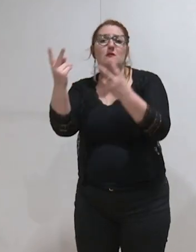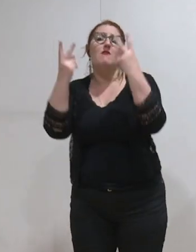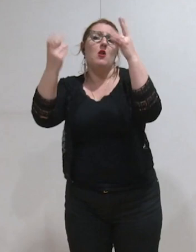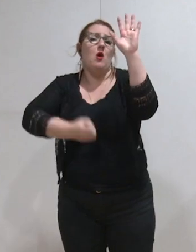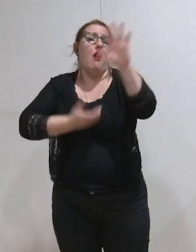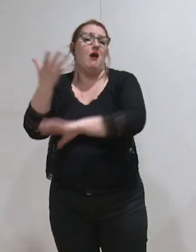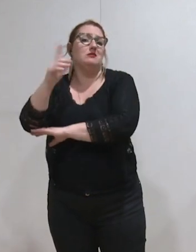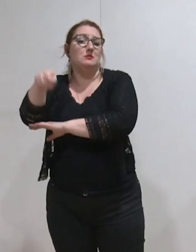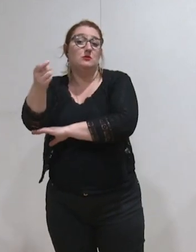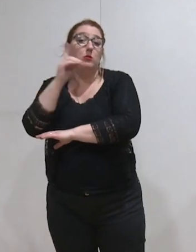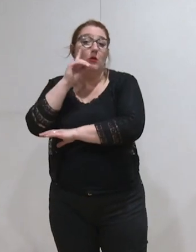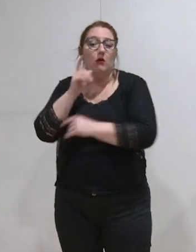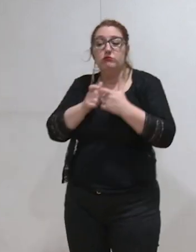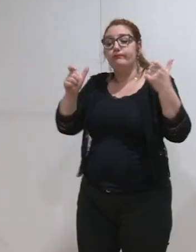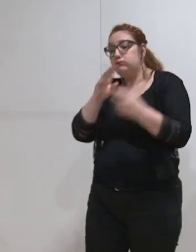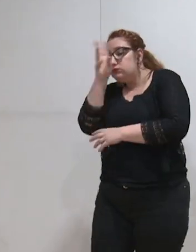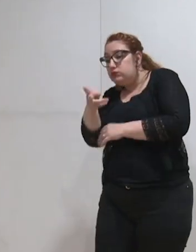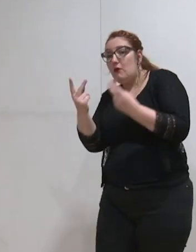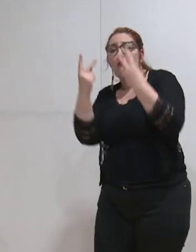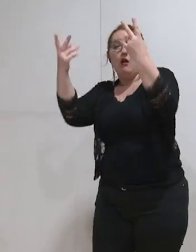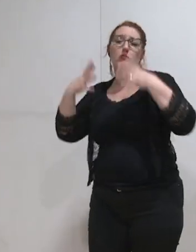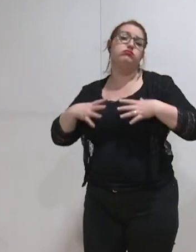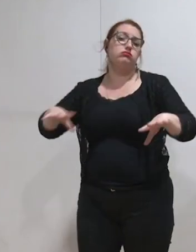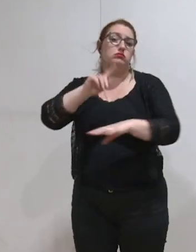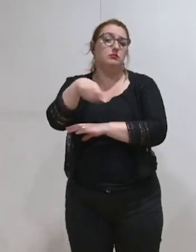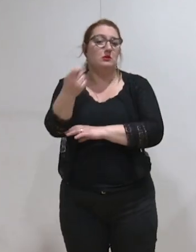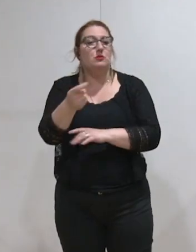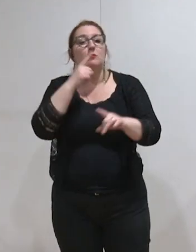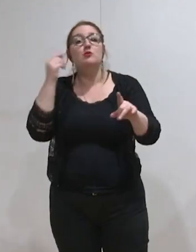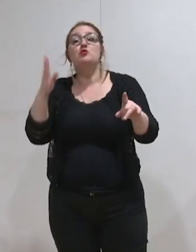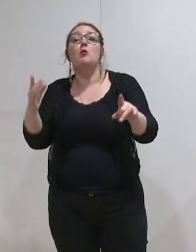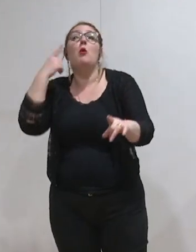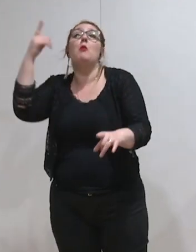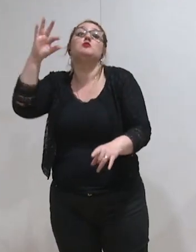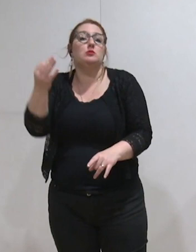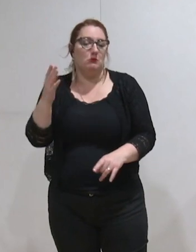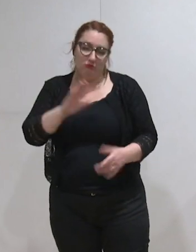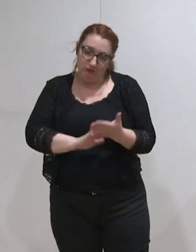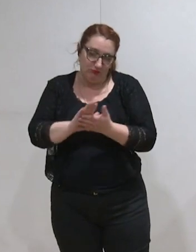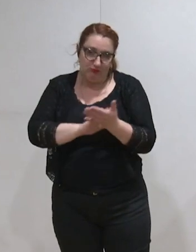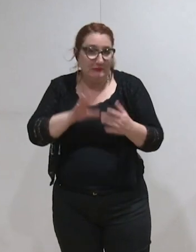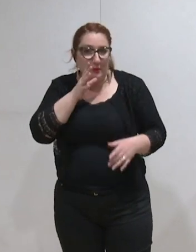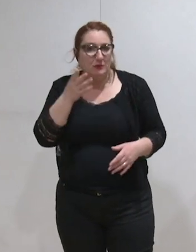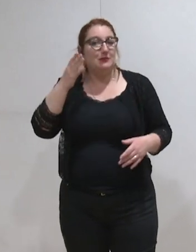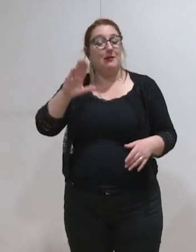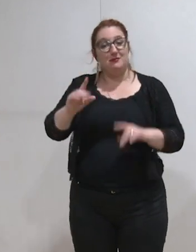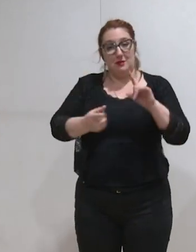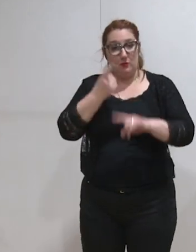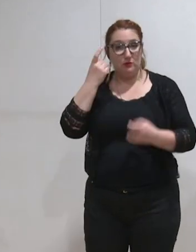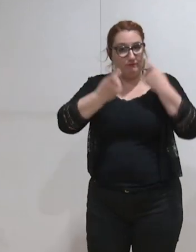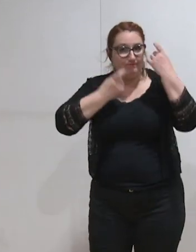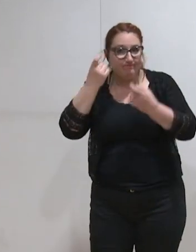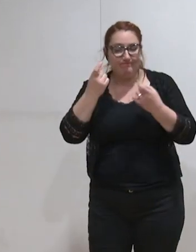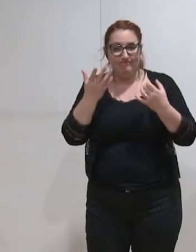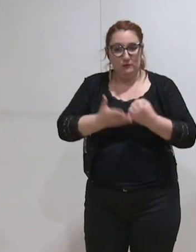collectivité peut difficilement se prononcer sur la valeur artistique d'un projet n déplais à Monsieur Breuil il est nécessaire de se poser la question de savoir si quel